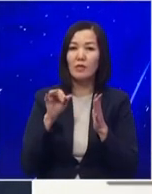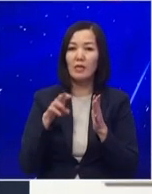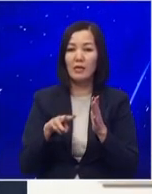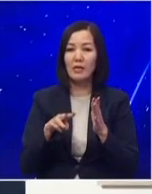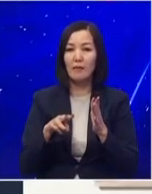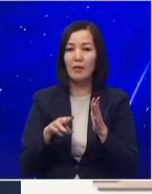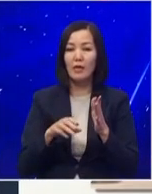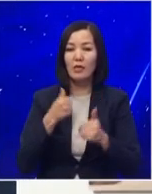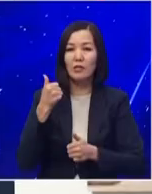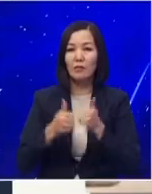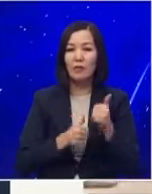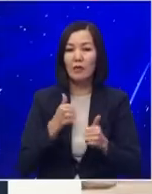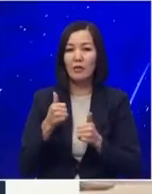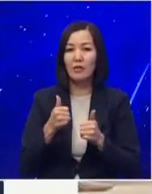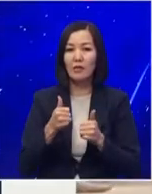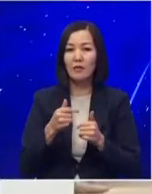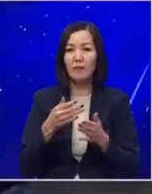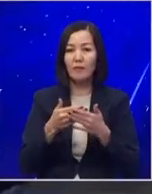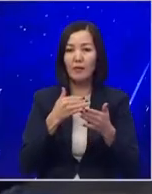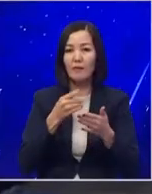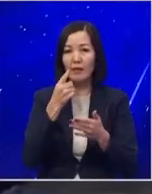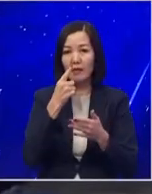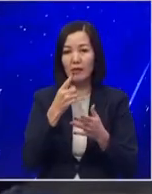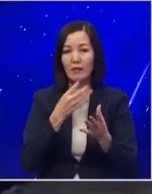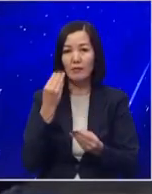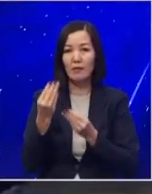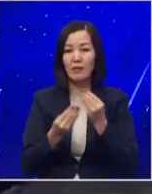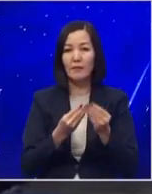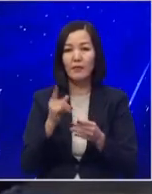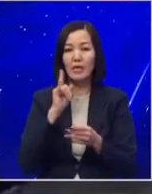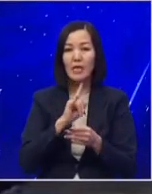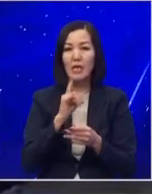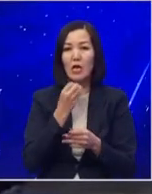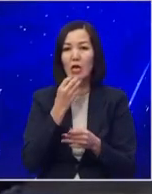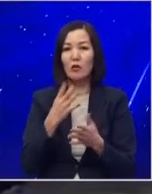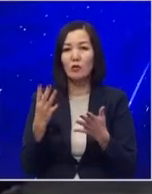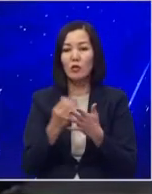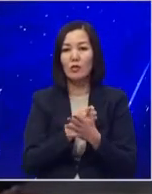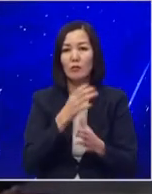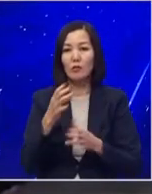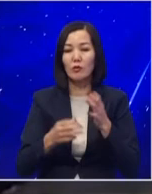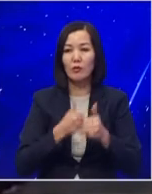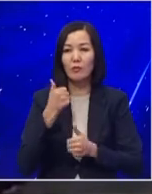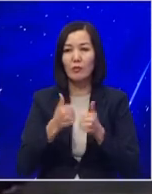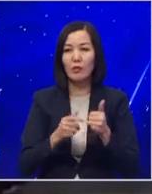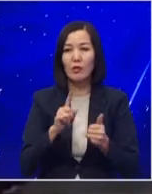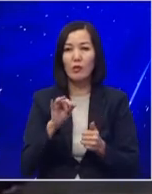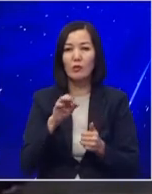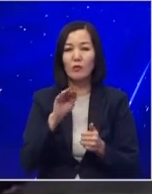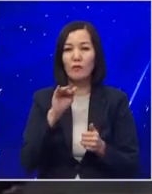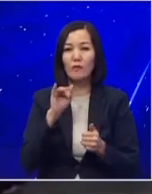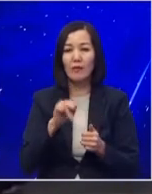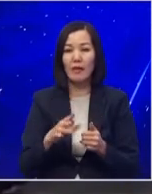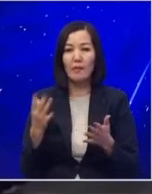чемпионат являются квалификационным преддверии олимпийских игр среди женщин отличный результат на между чемпионате показалось зульфия чиншанло